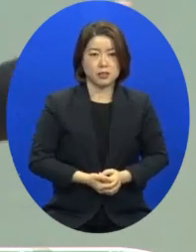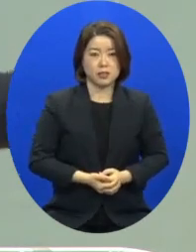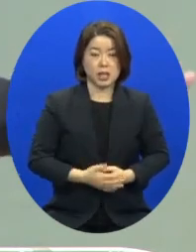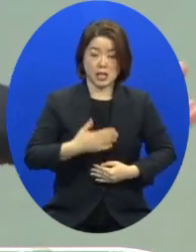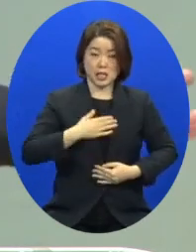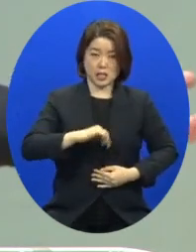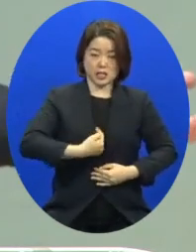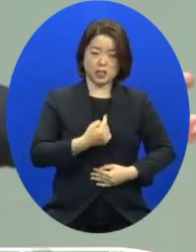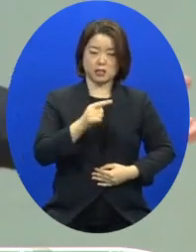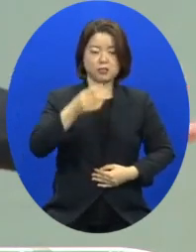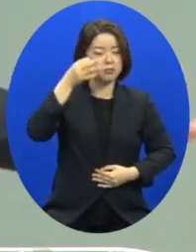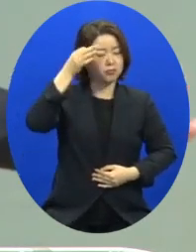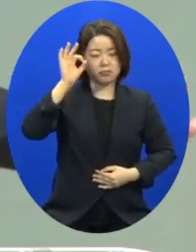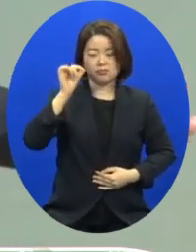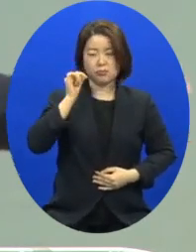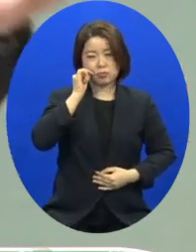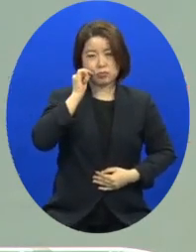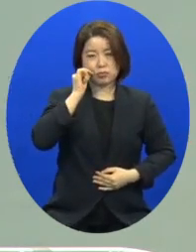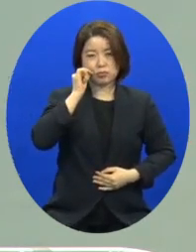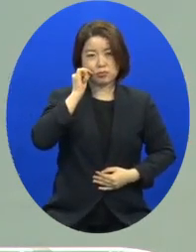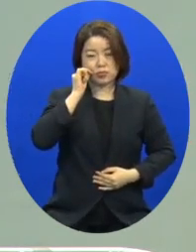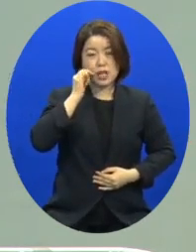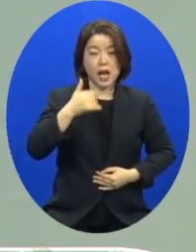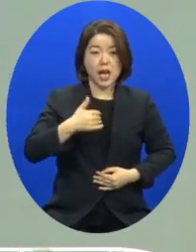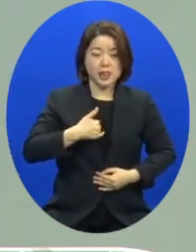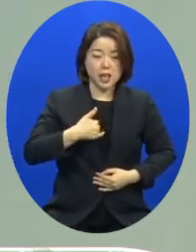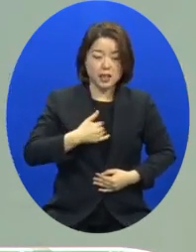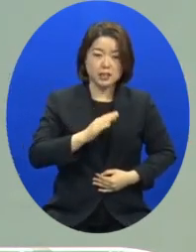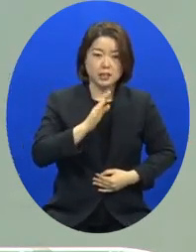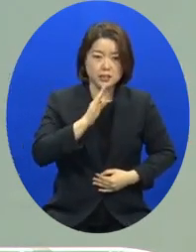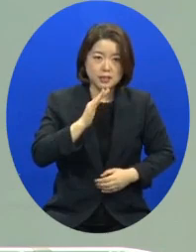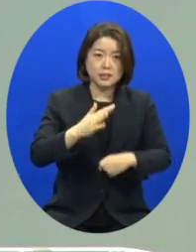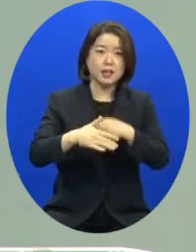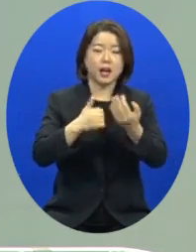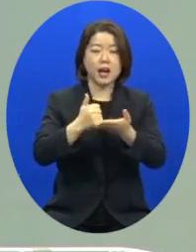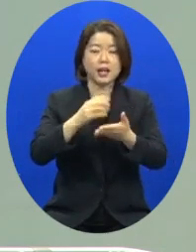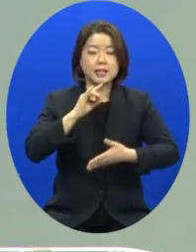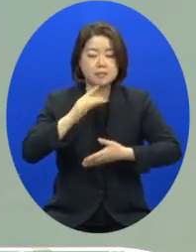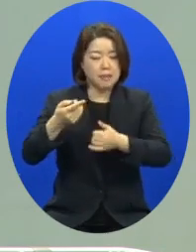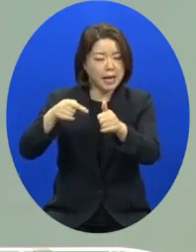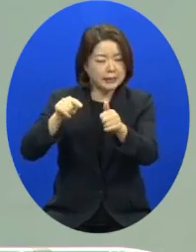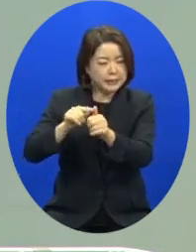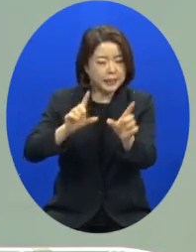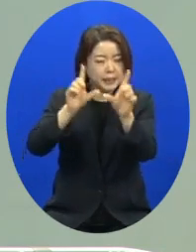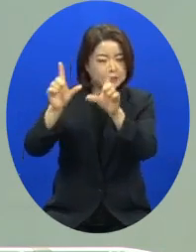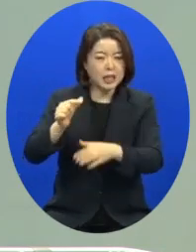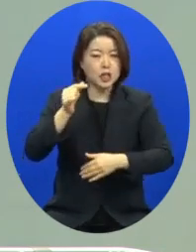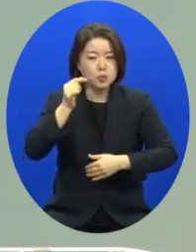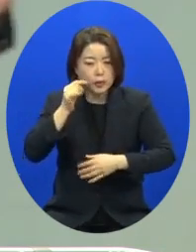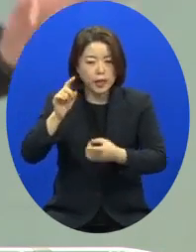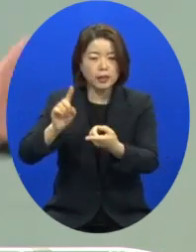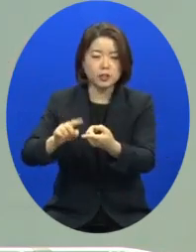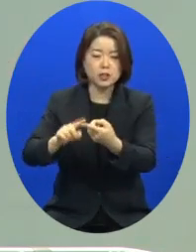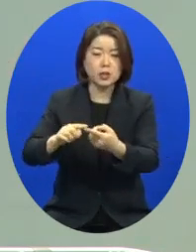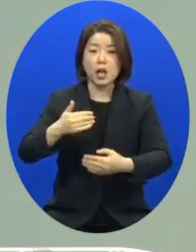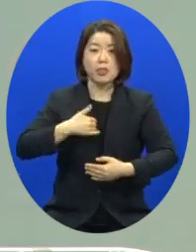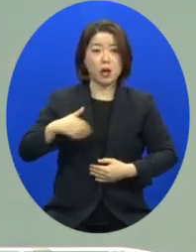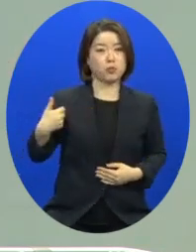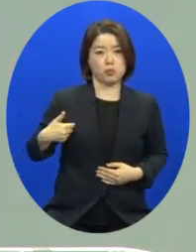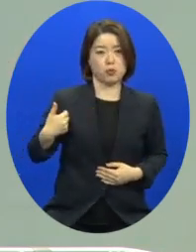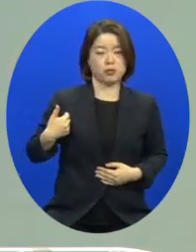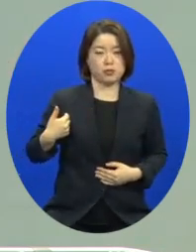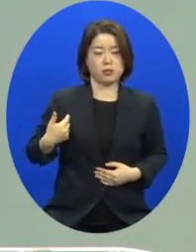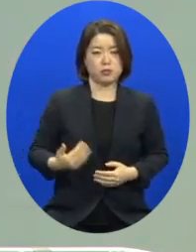저 자신이 그걸 깨닫지 못했어요. 내가 진짜 하나님을 하나님만 의지하고 살지 못하고 있다는 것을 저 자신이